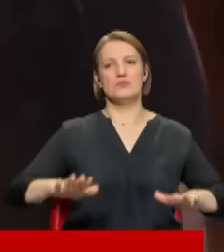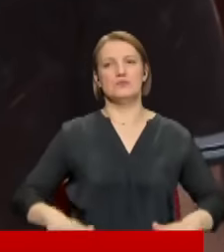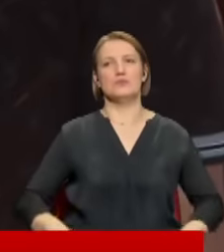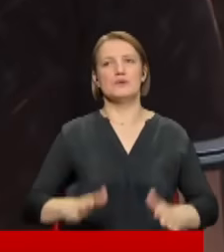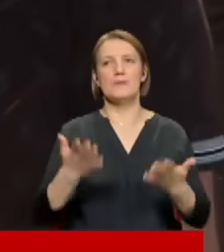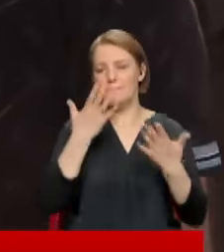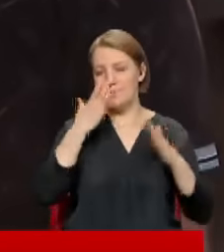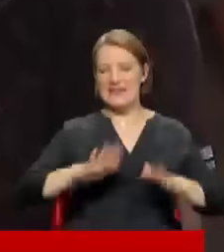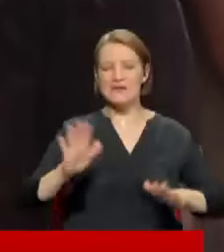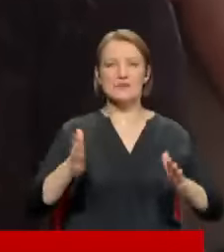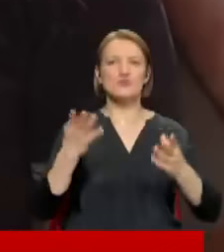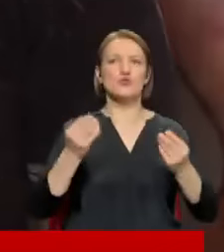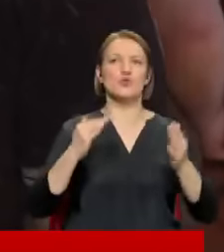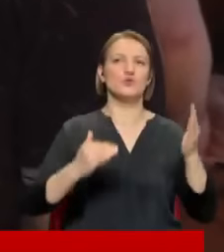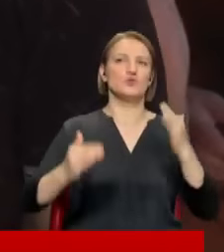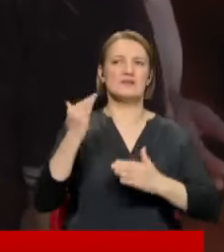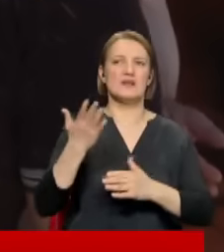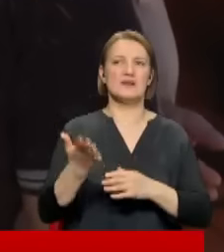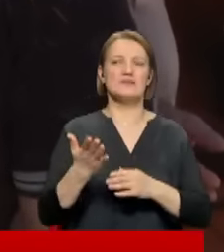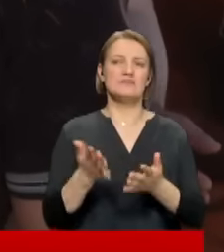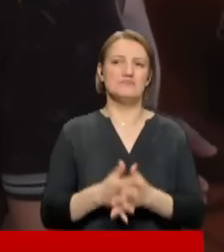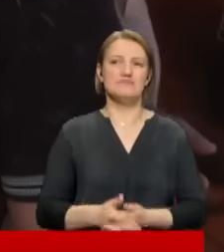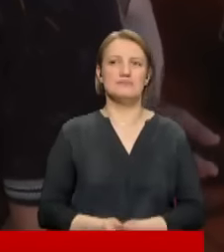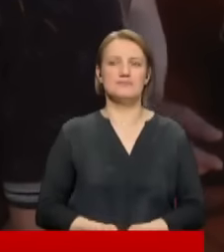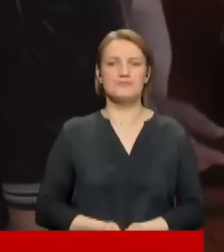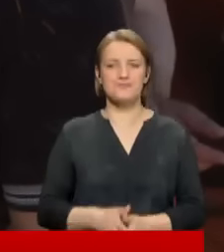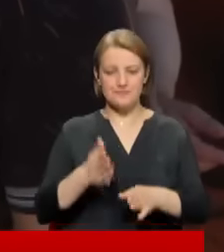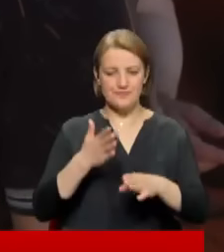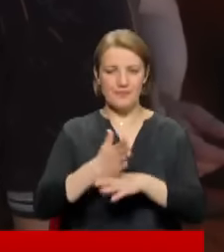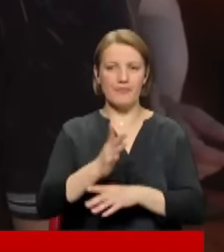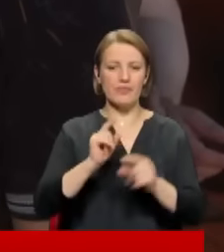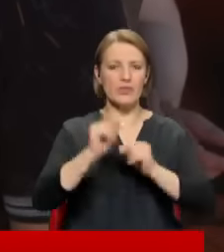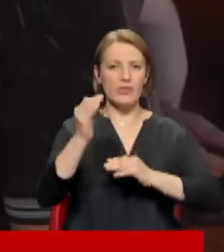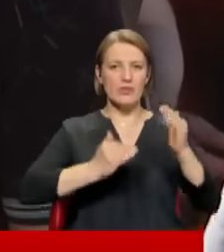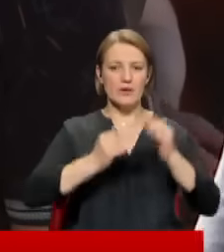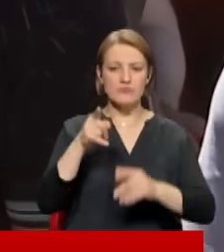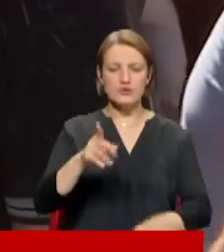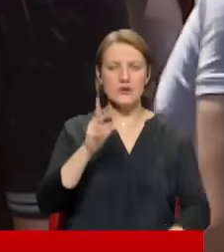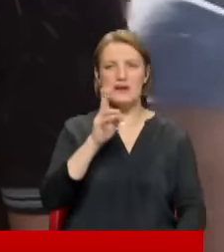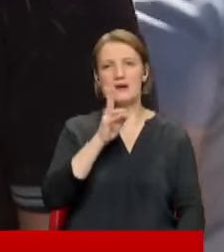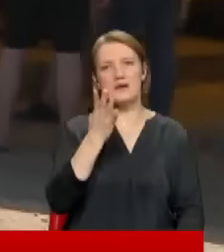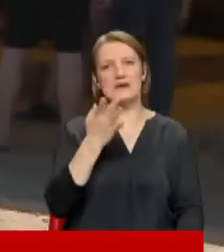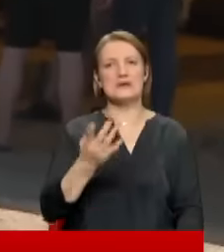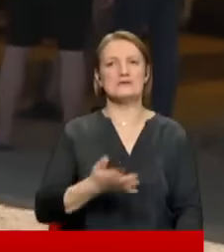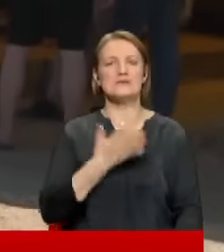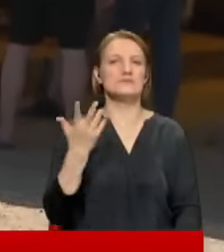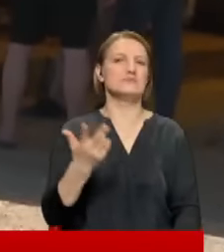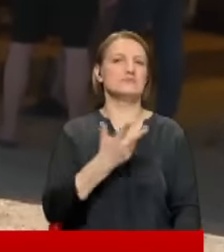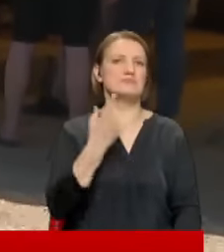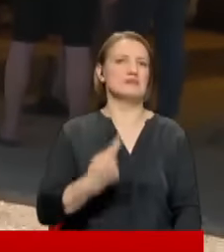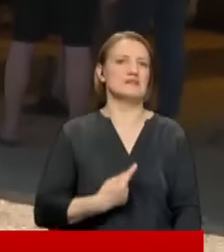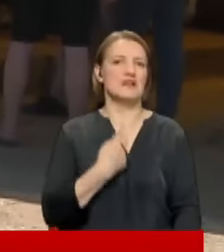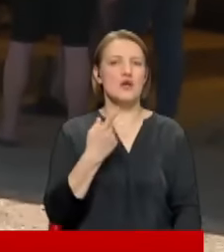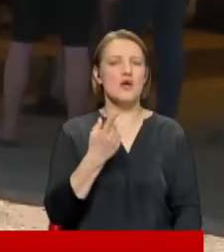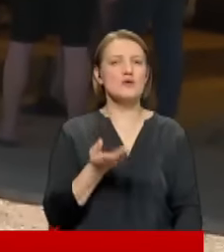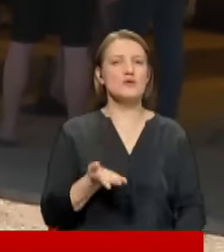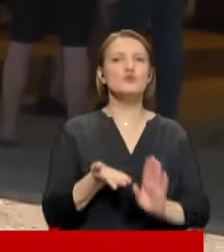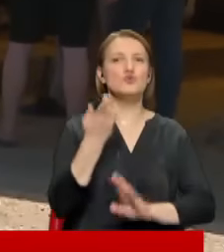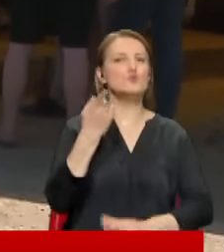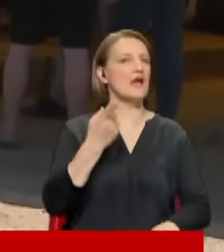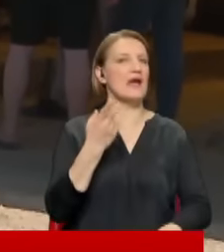şey. Beklediğimizden çok çok yüksek. Yani gerçekten enflasyonu burada çok net hissediyoruz. Yüksek enflasyonu bu kez de